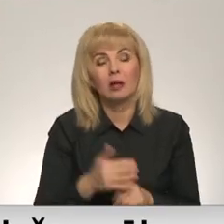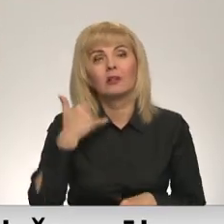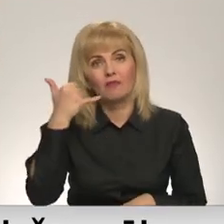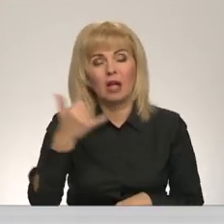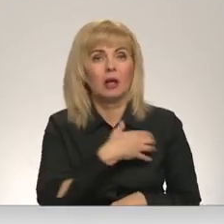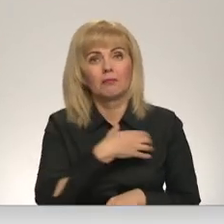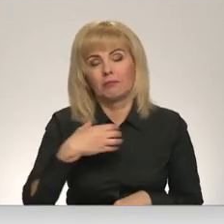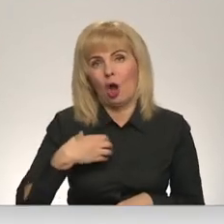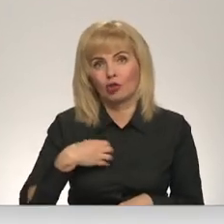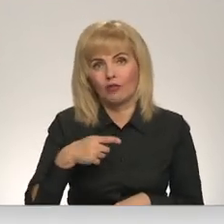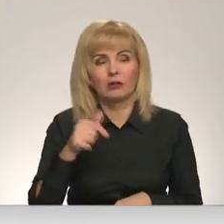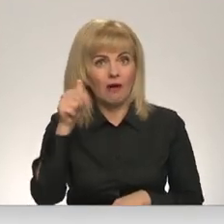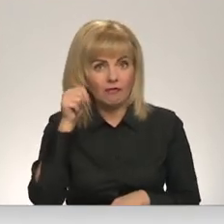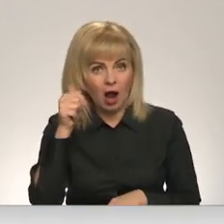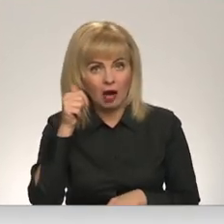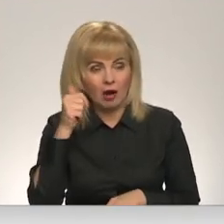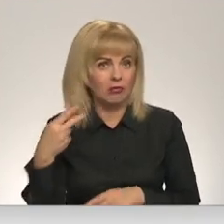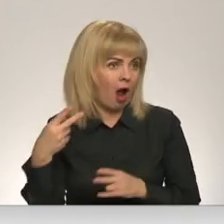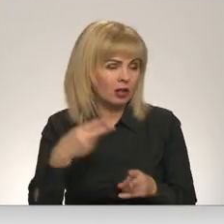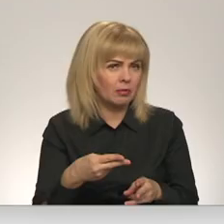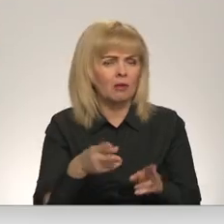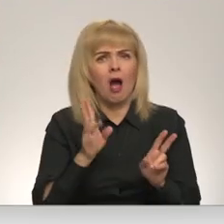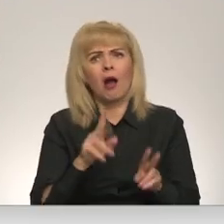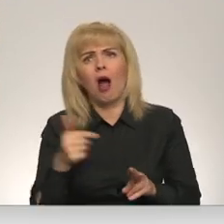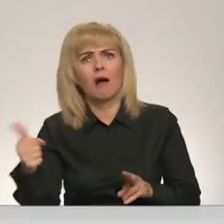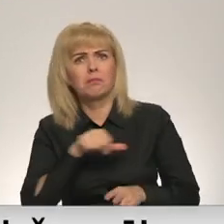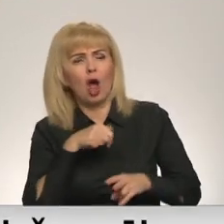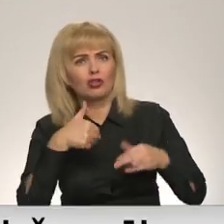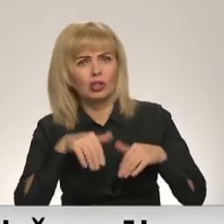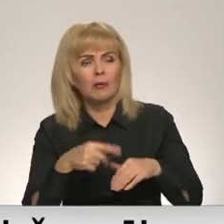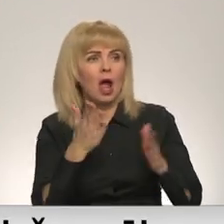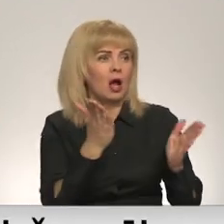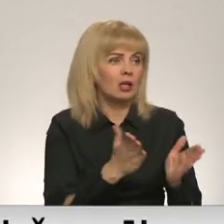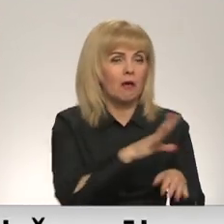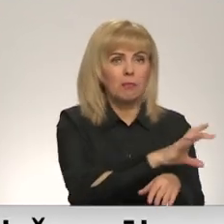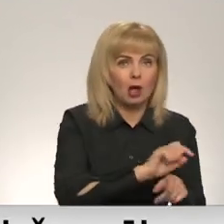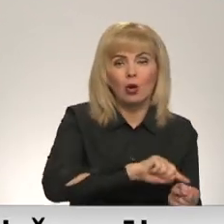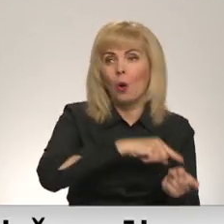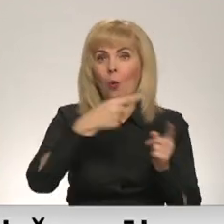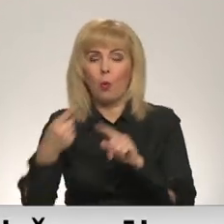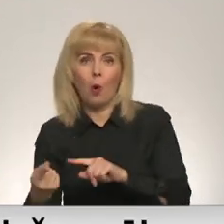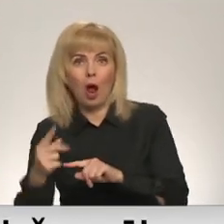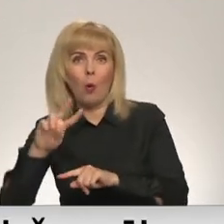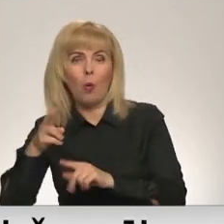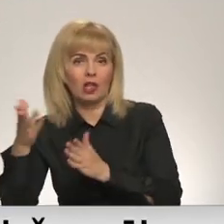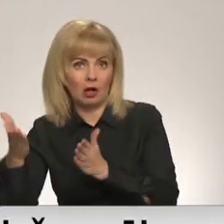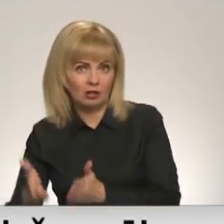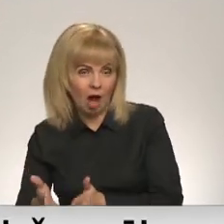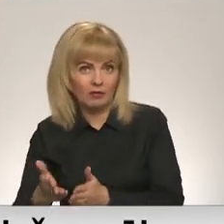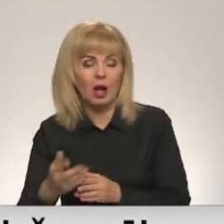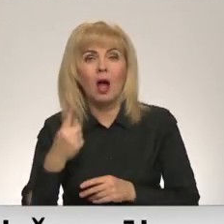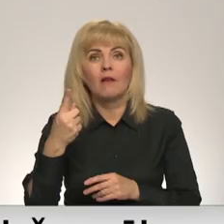Zvanīju uz pašvaldību. Vakar viņi atbrauca, es nezinu, kā viņi izlēma, ka no viena grāvī ūdeni pārsūknēs otrā grāvī.